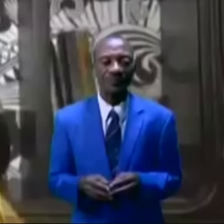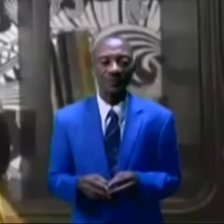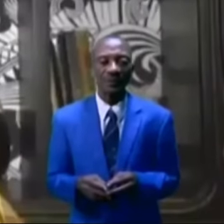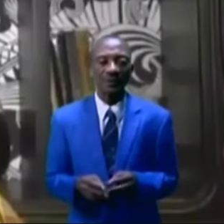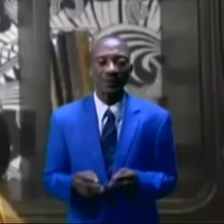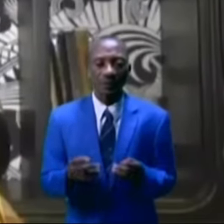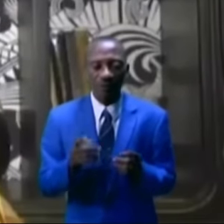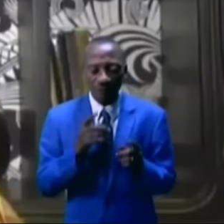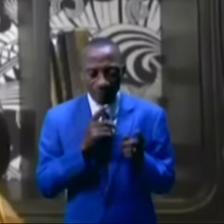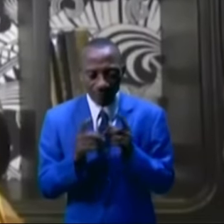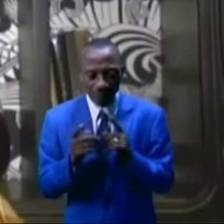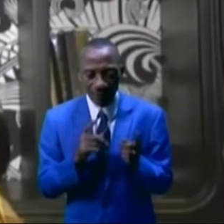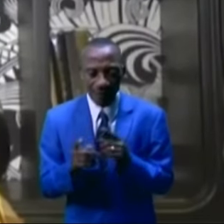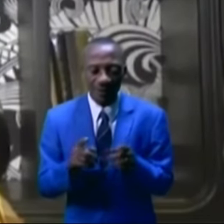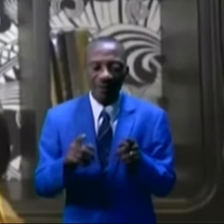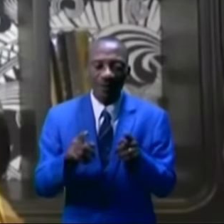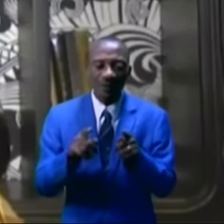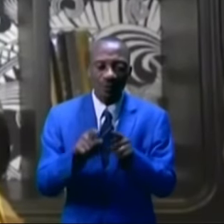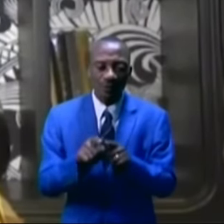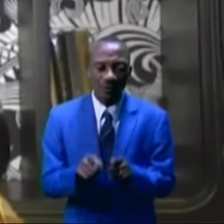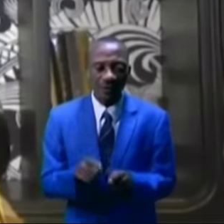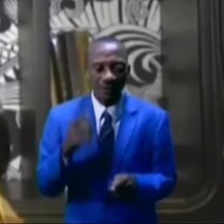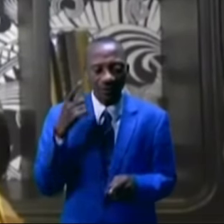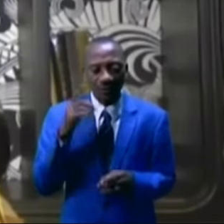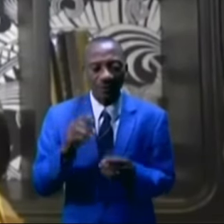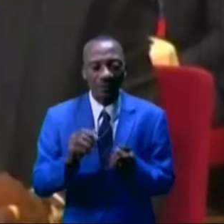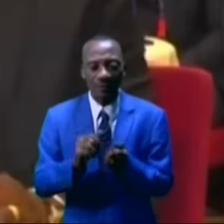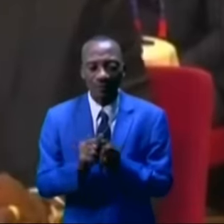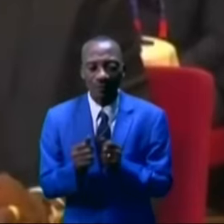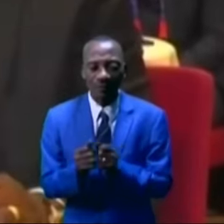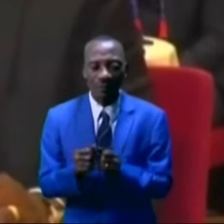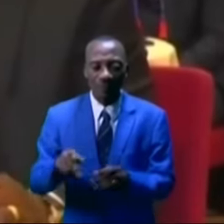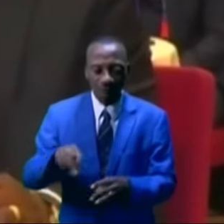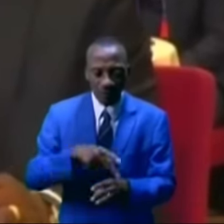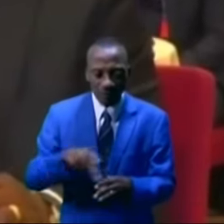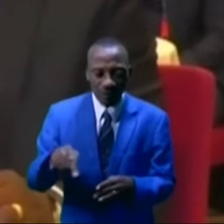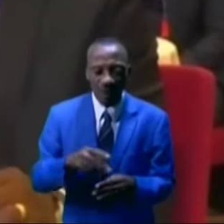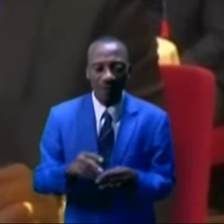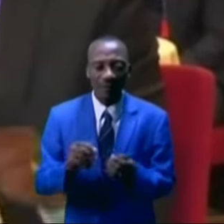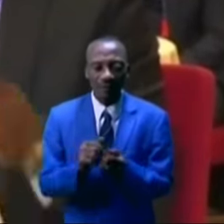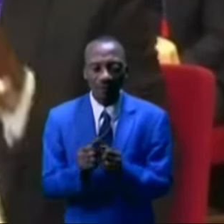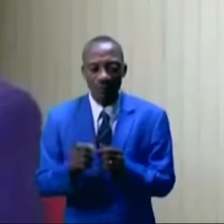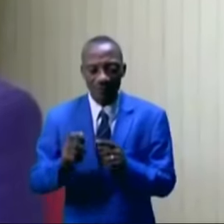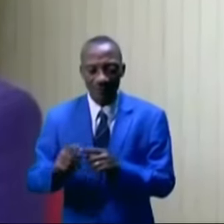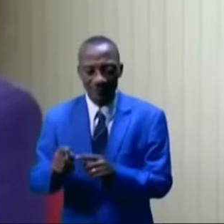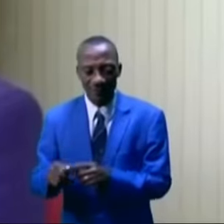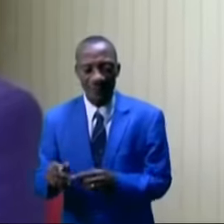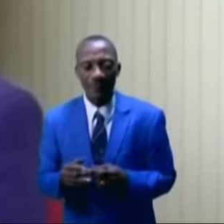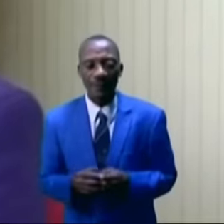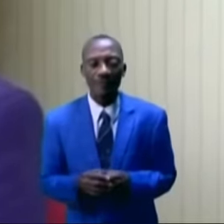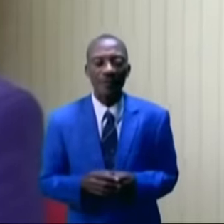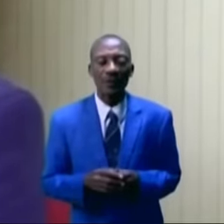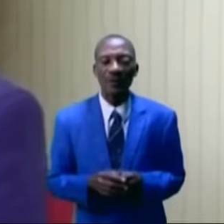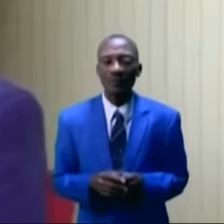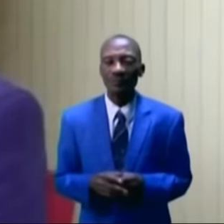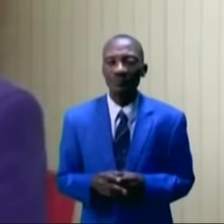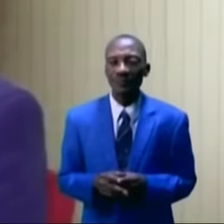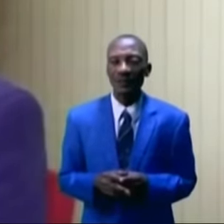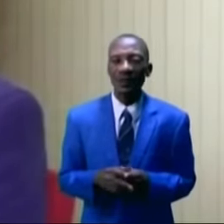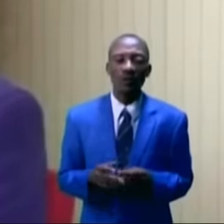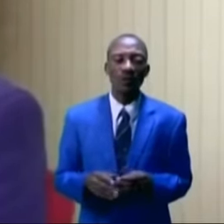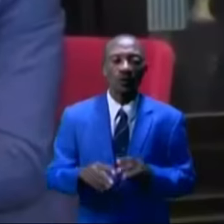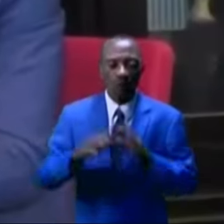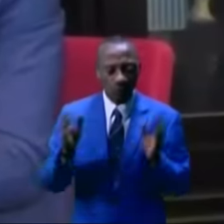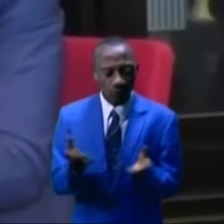professionnelle, Bakayoko Mariam Traoré du Mali, pays qui assume la présidence tournante. Les décisions importantes ont